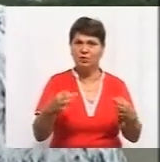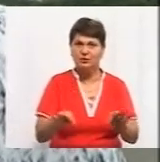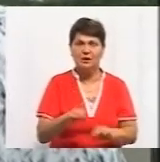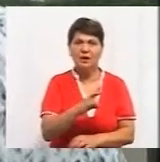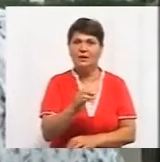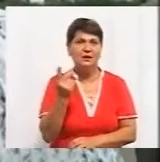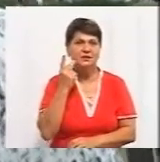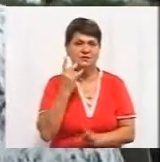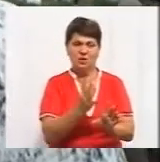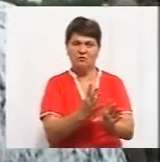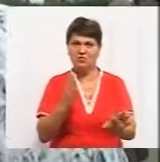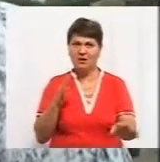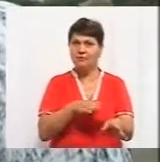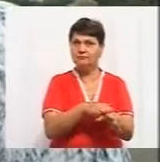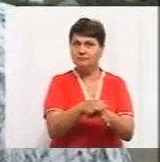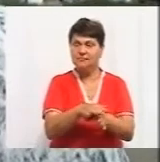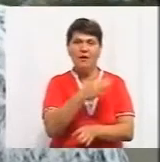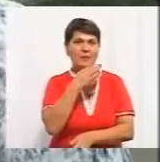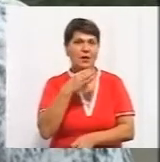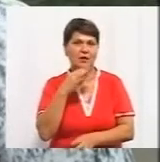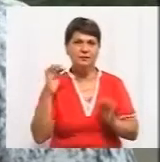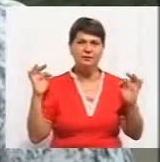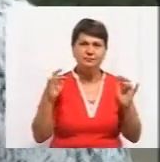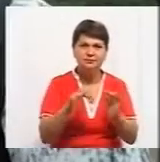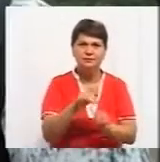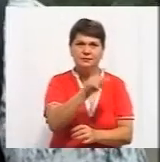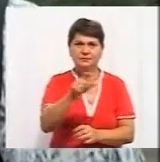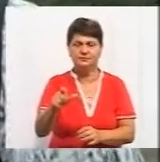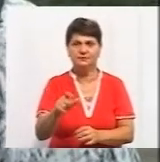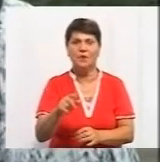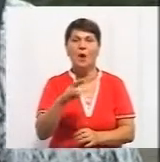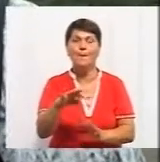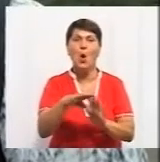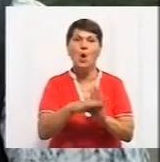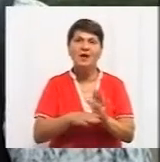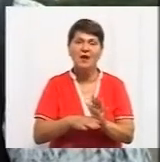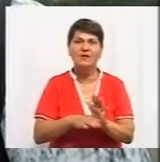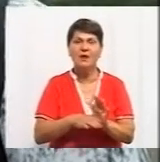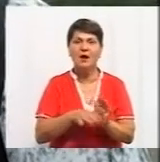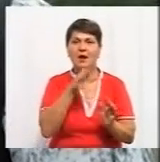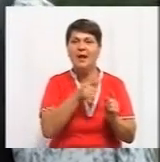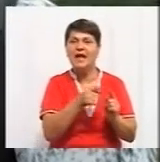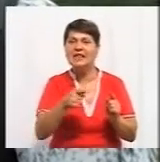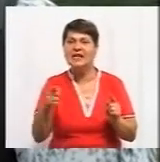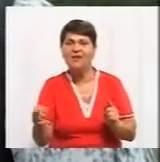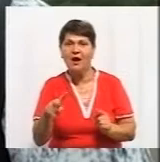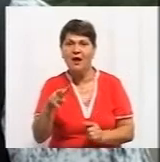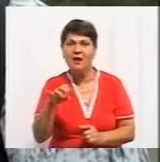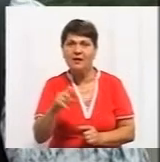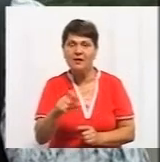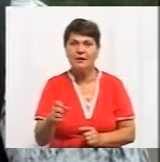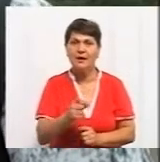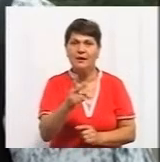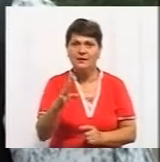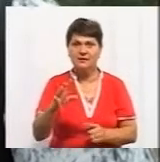черга дотримується. Багато скупчення виходить. По графіках руху, по інтервалах руху, по кількості